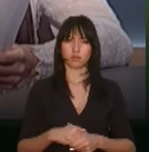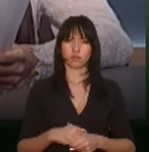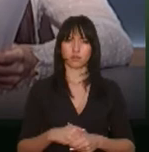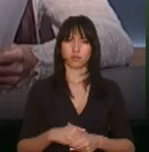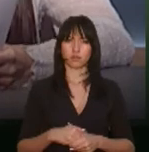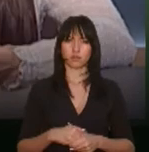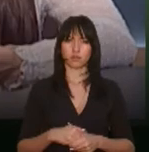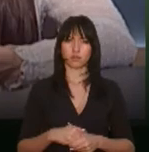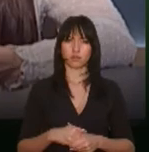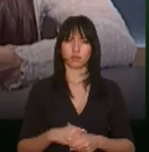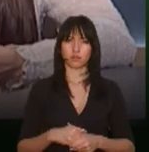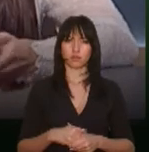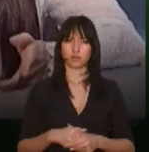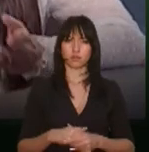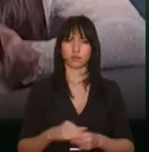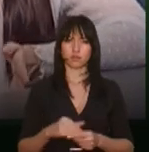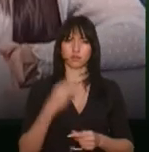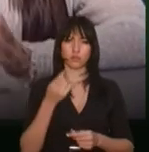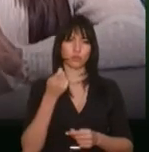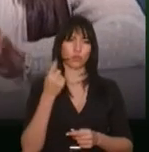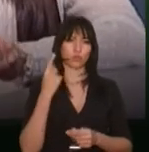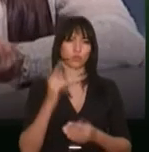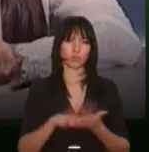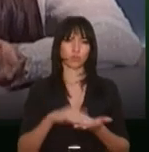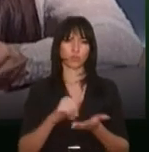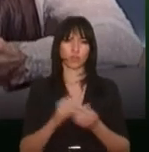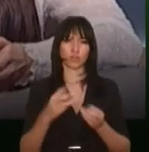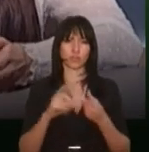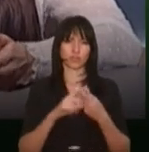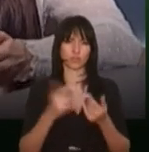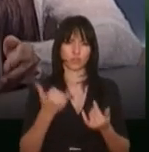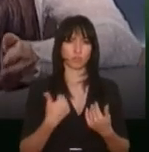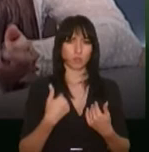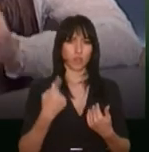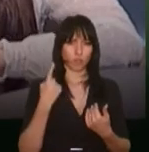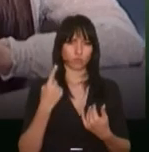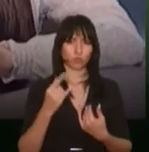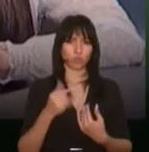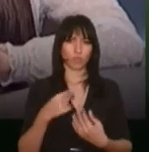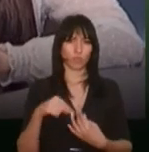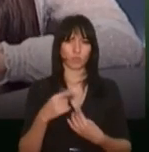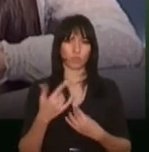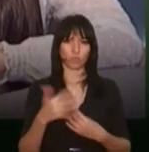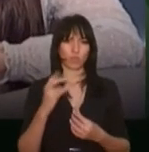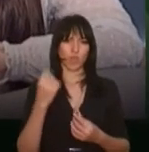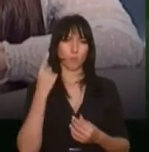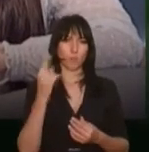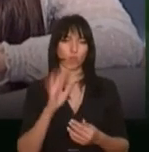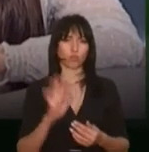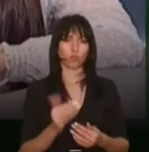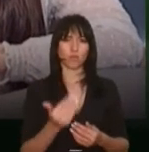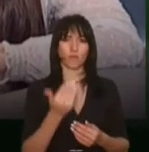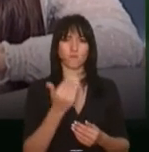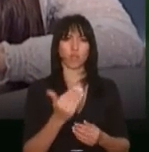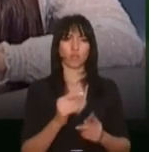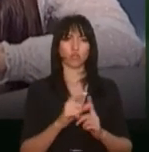Пане Михайле, чомусь трошки попсувався зв'язок. Зараз мене чути, і ми буквально не почули